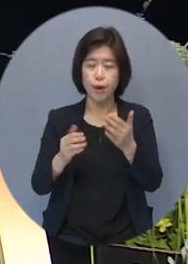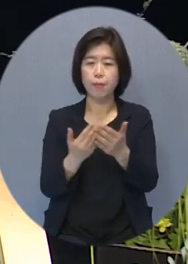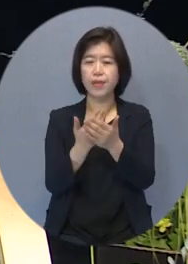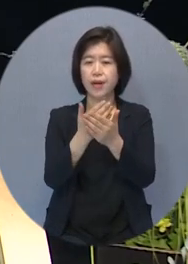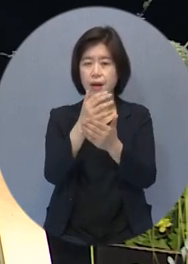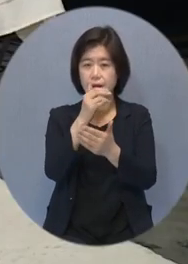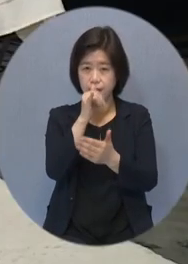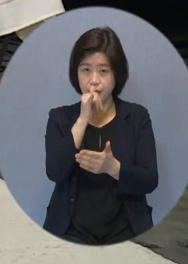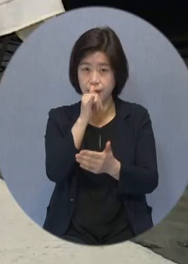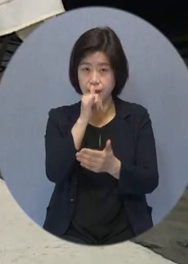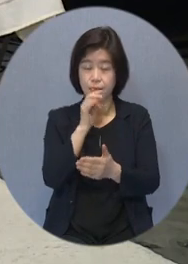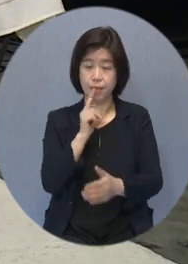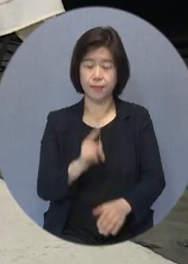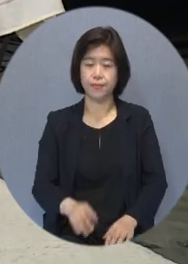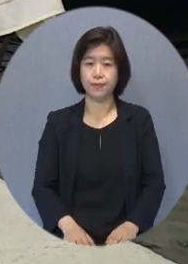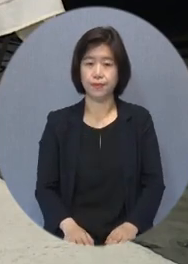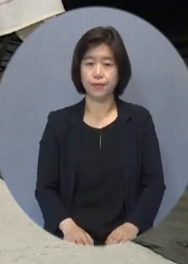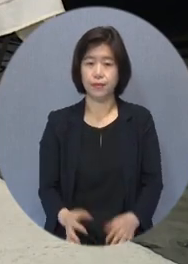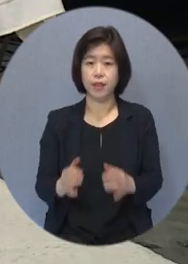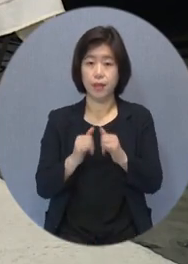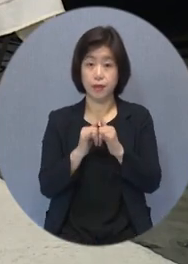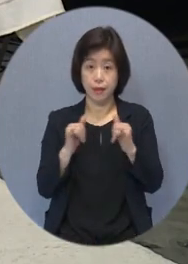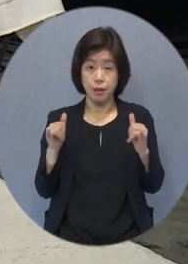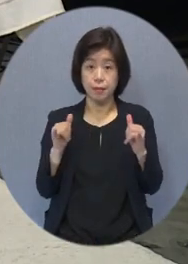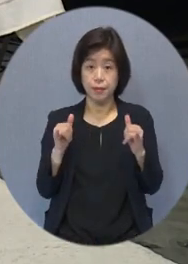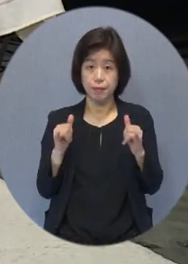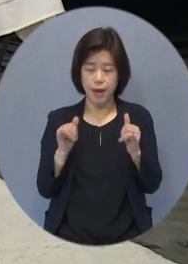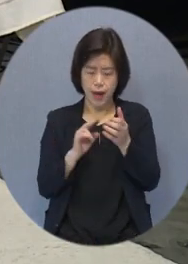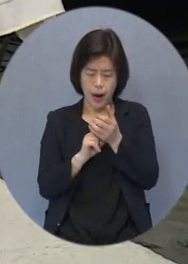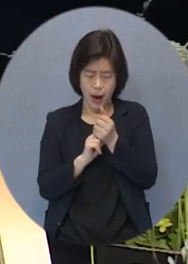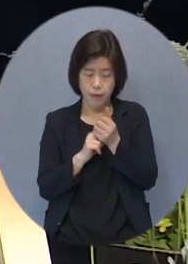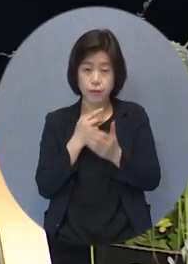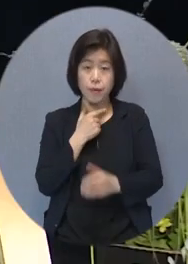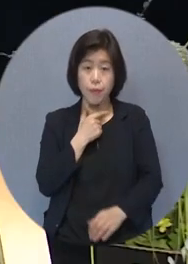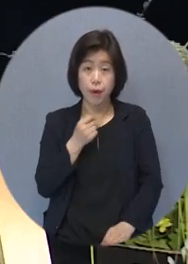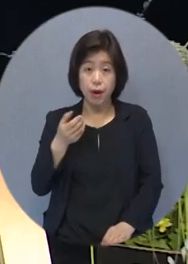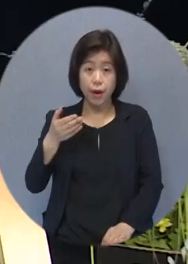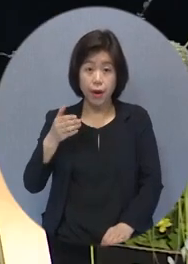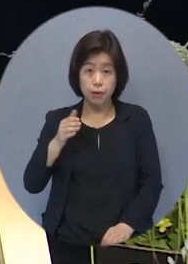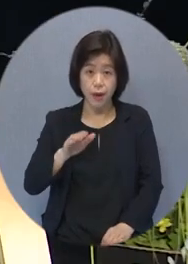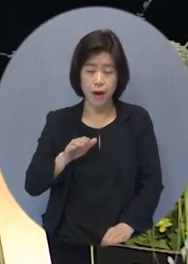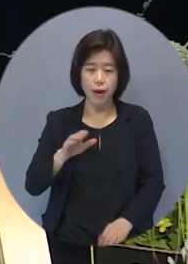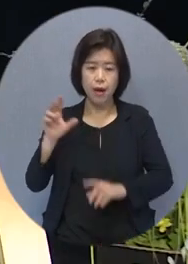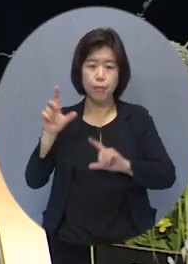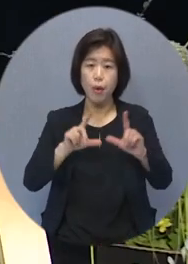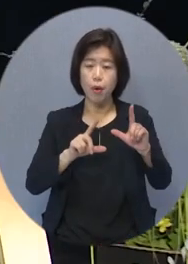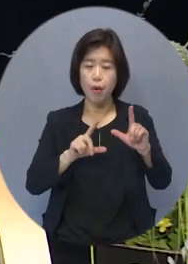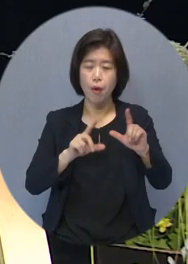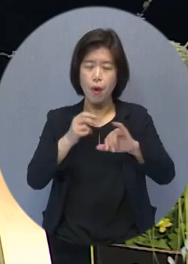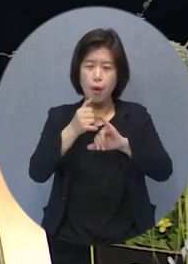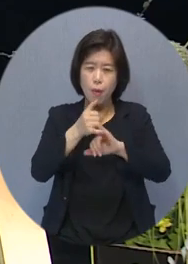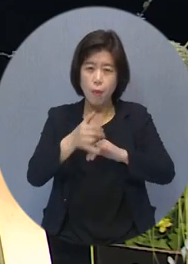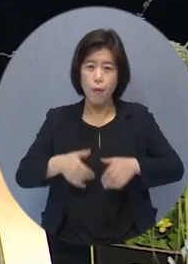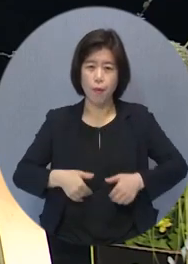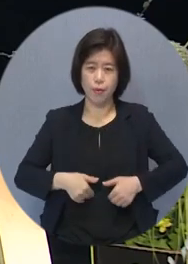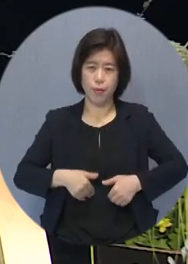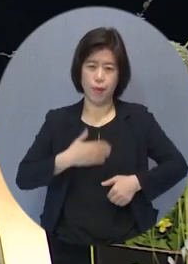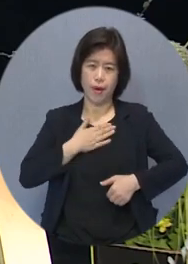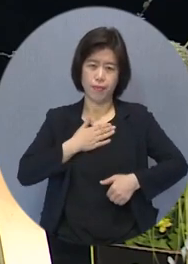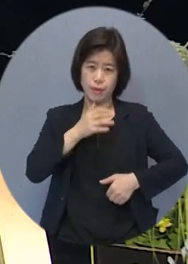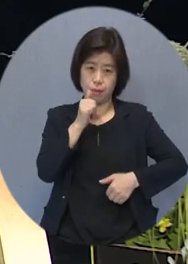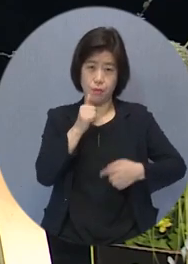있습니다. 사람에게는 아무리 감추려고 해도 표현하지 않을 수 없는 감정이 있습니다.